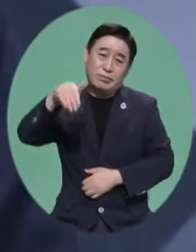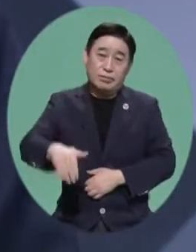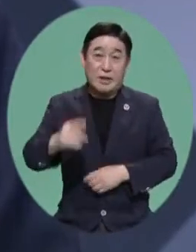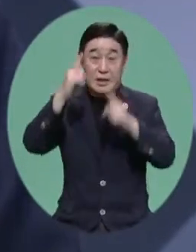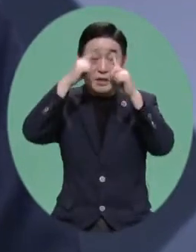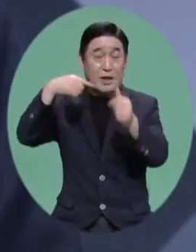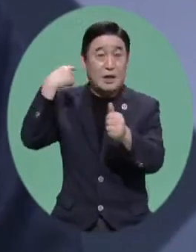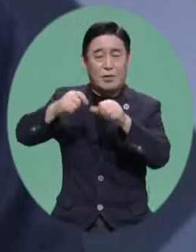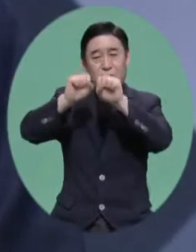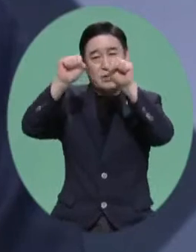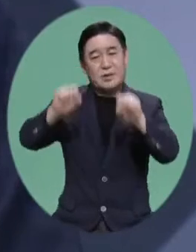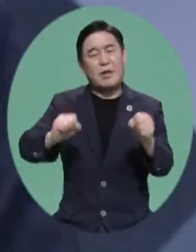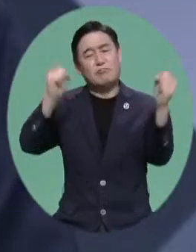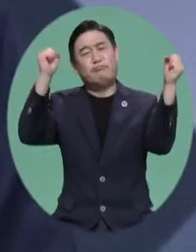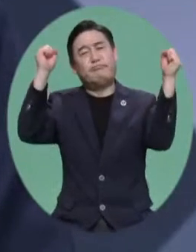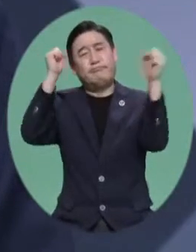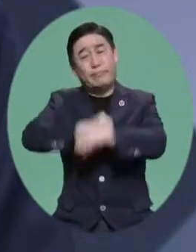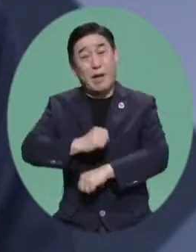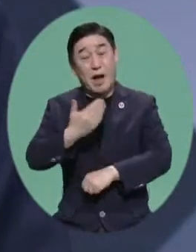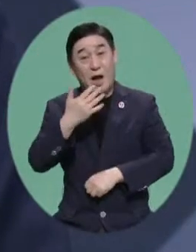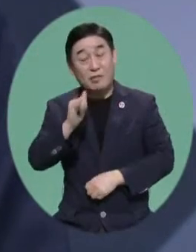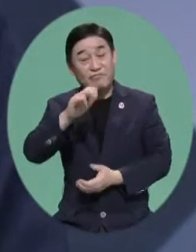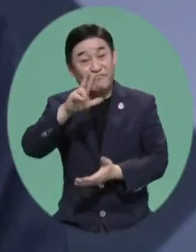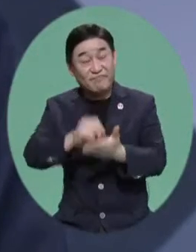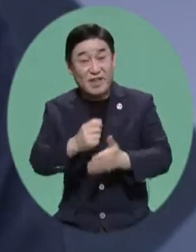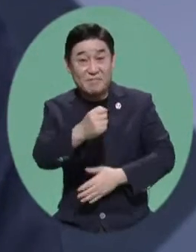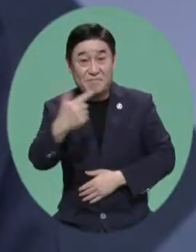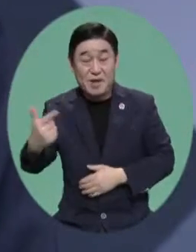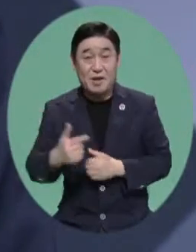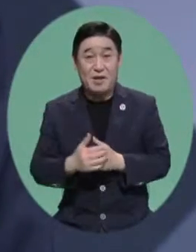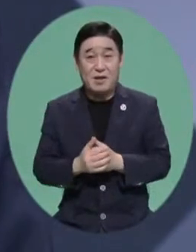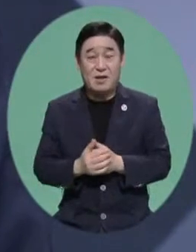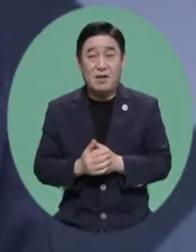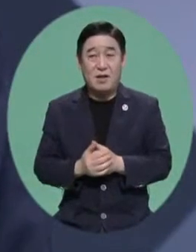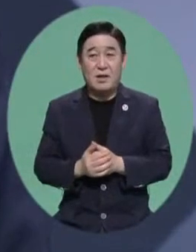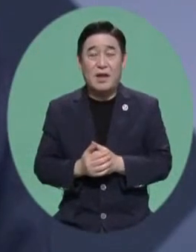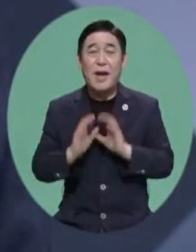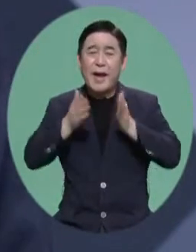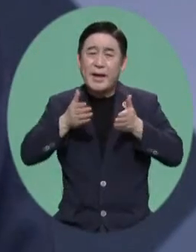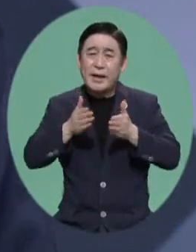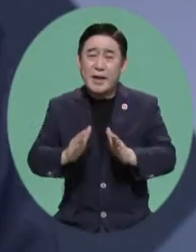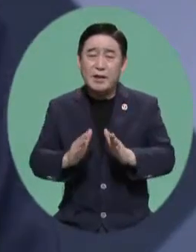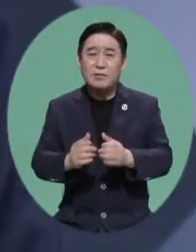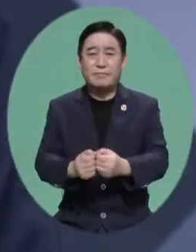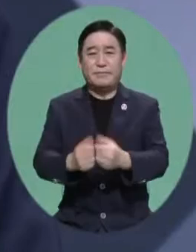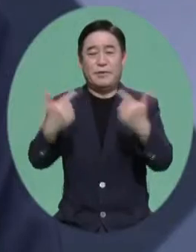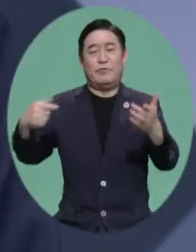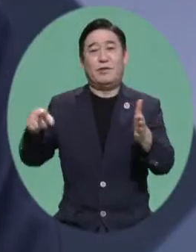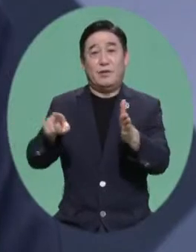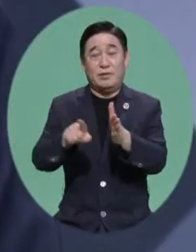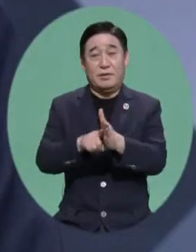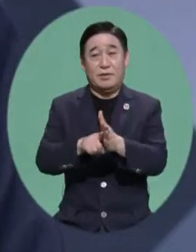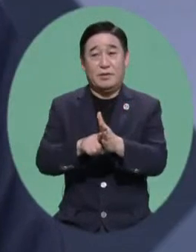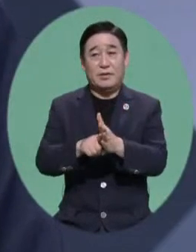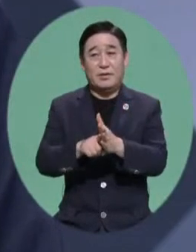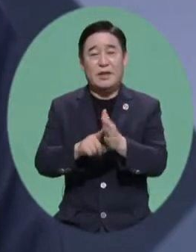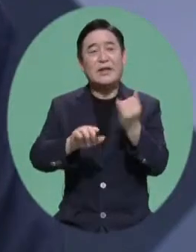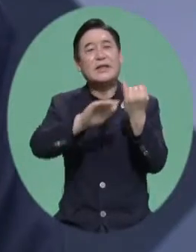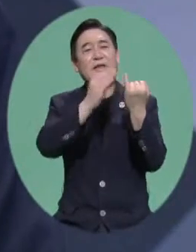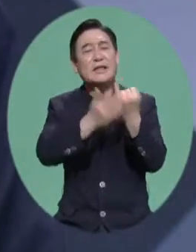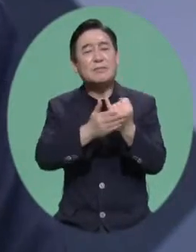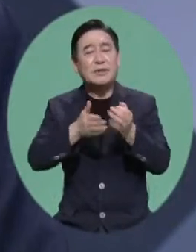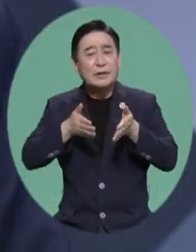교육 시스템이 붕괴되는 이런 문제가 생깁니다 출산율을 높이기 위해서는 임신